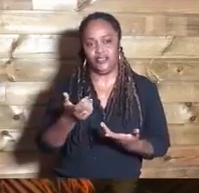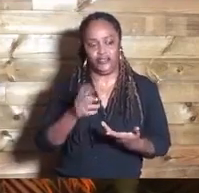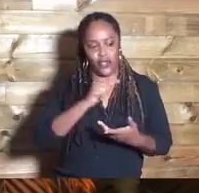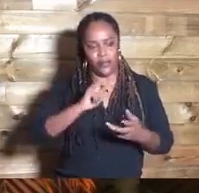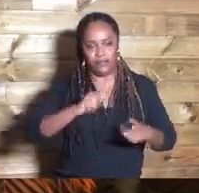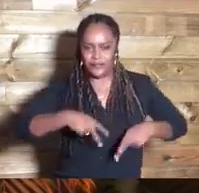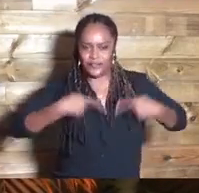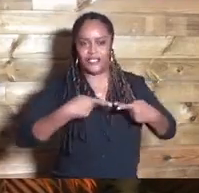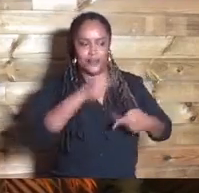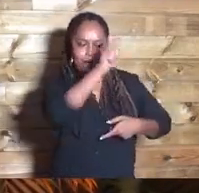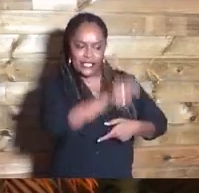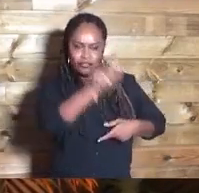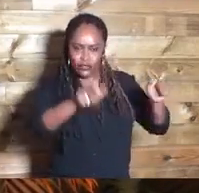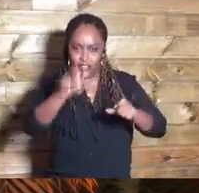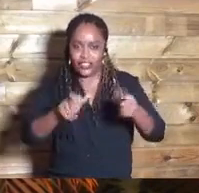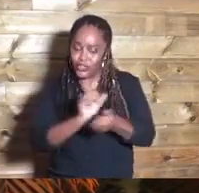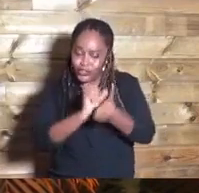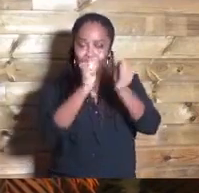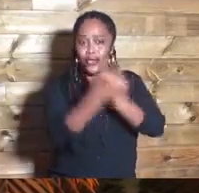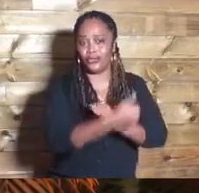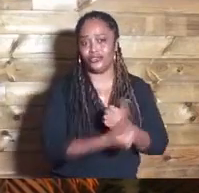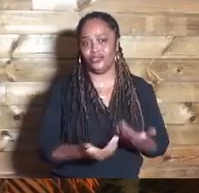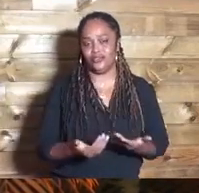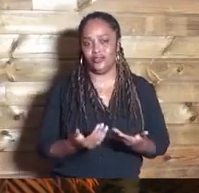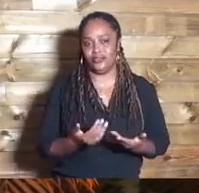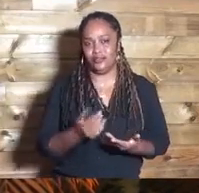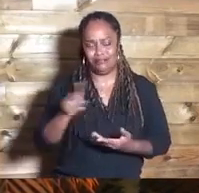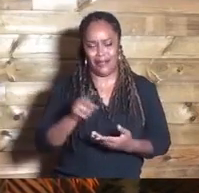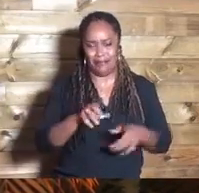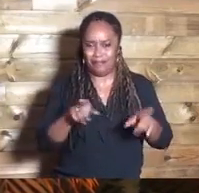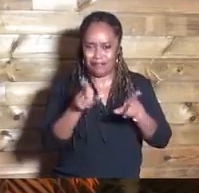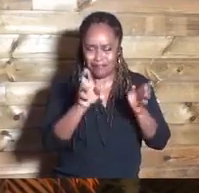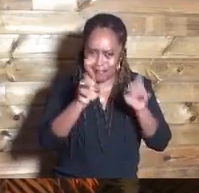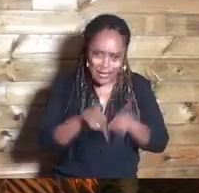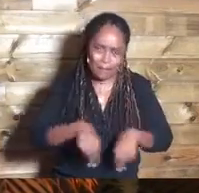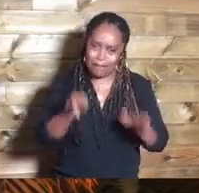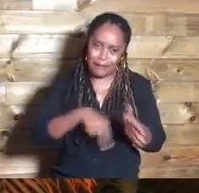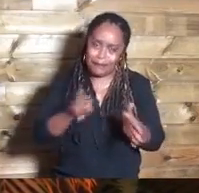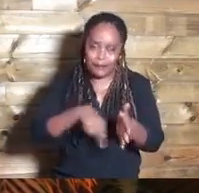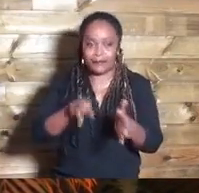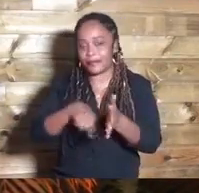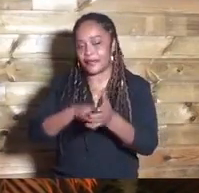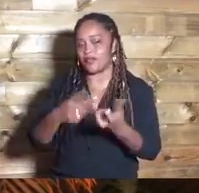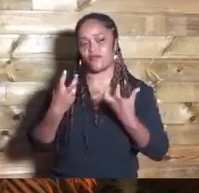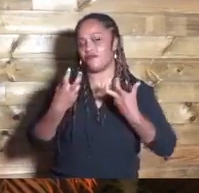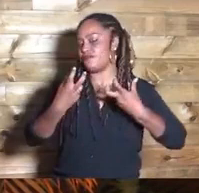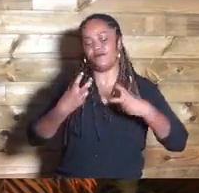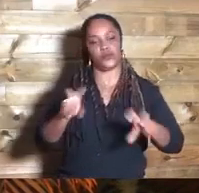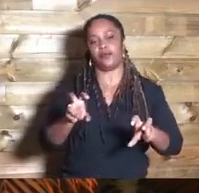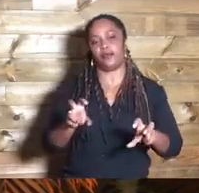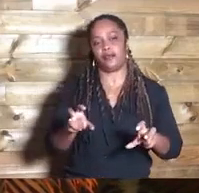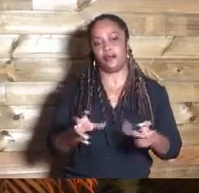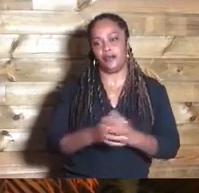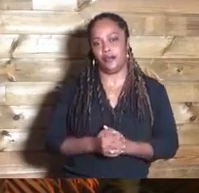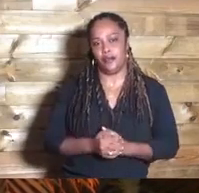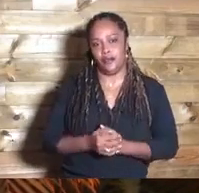nous. Et si j'ai mis des belles chemises, des belles cravates, devant bitin à l'État français, arrêté à l'aéroport, qui attendent tel ministre qui arrive, à pas ça, nous avons envie de faire. Donc